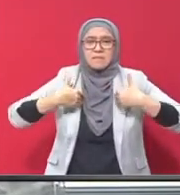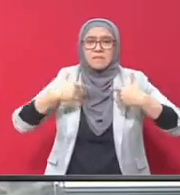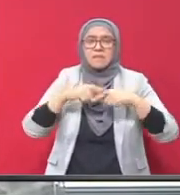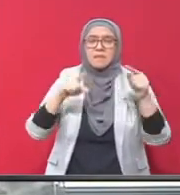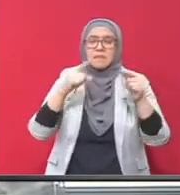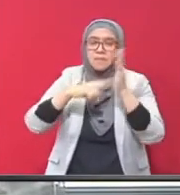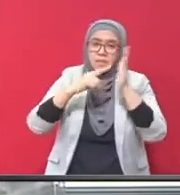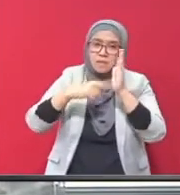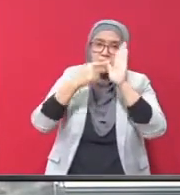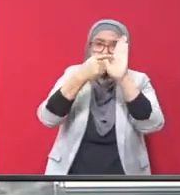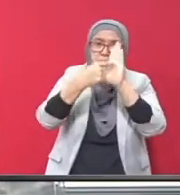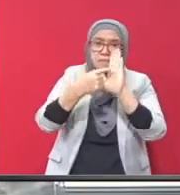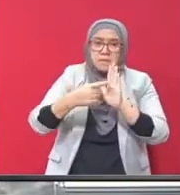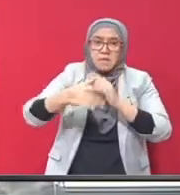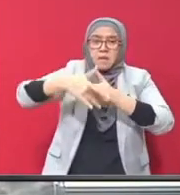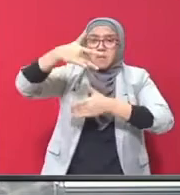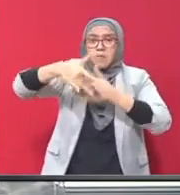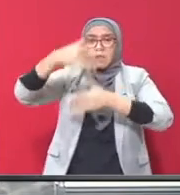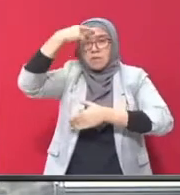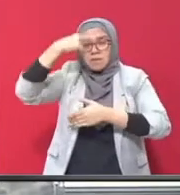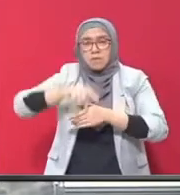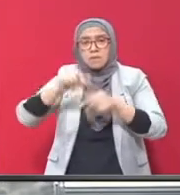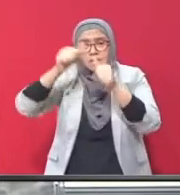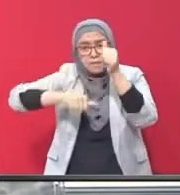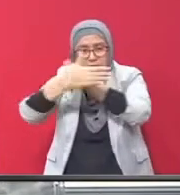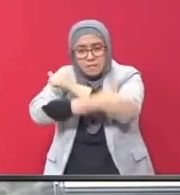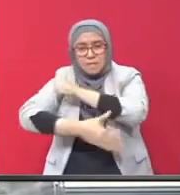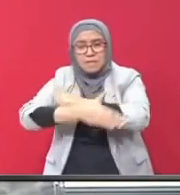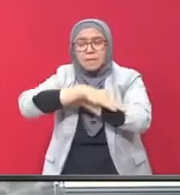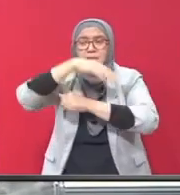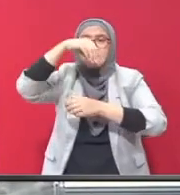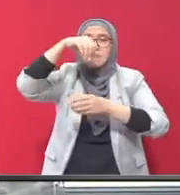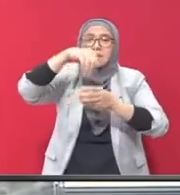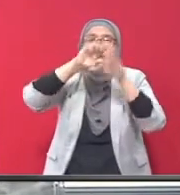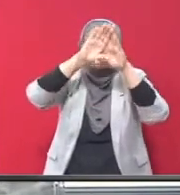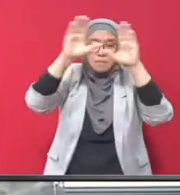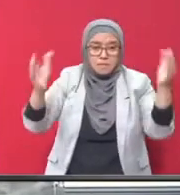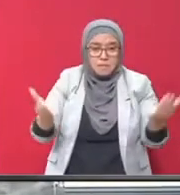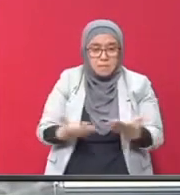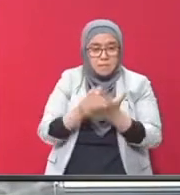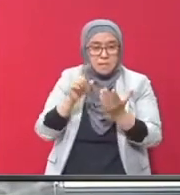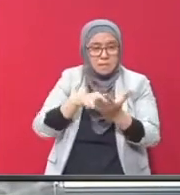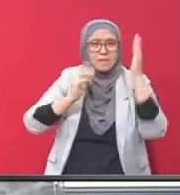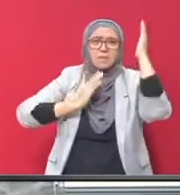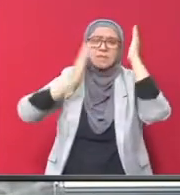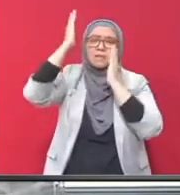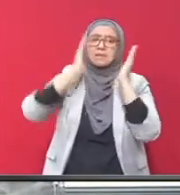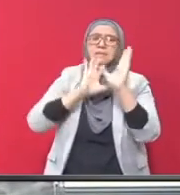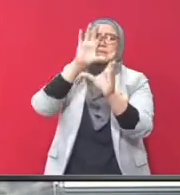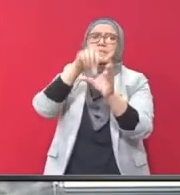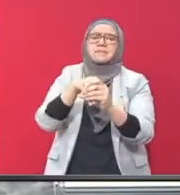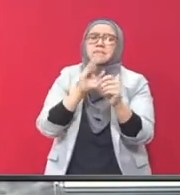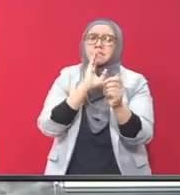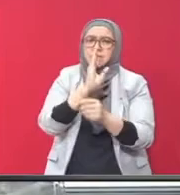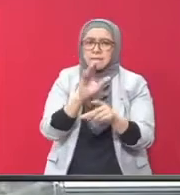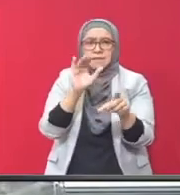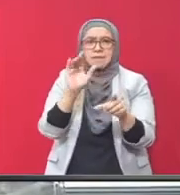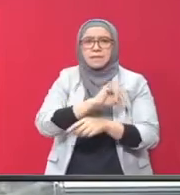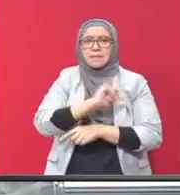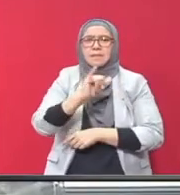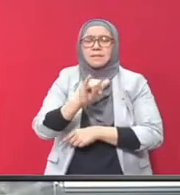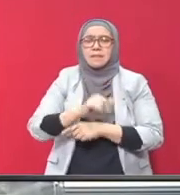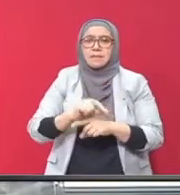ishara awal kepada sejak negara dan dunia ini jadi Malaysia juga terlibat secara langsung jadi apabila ke ini